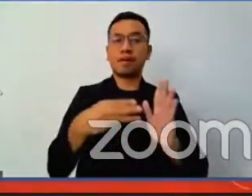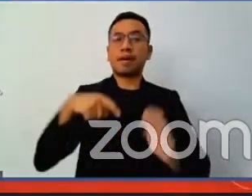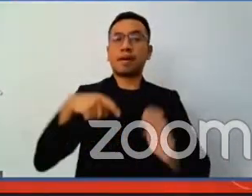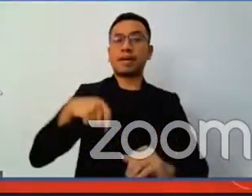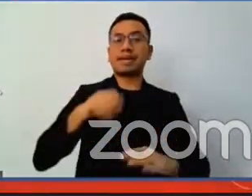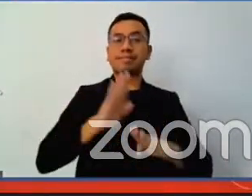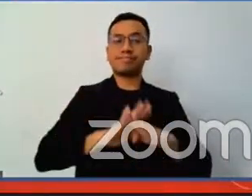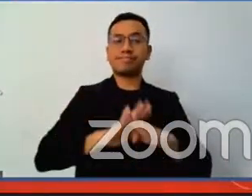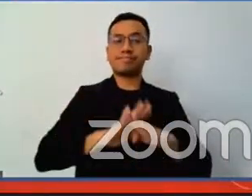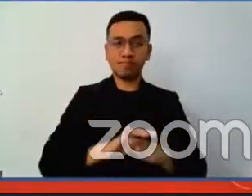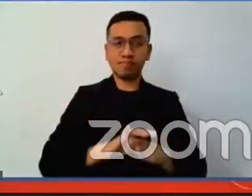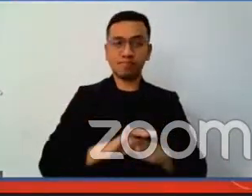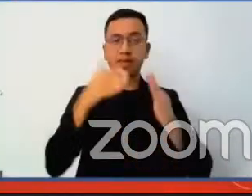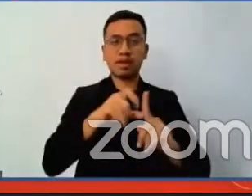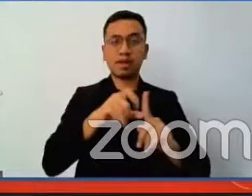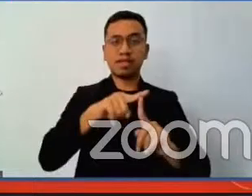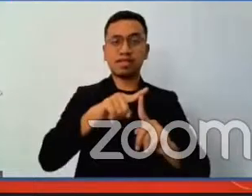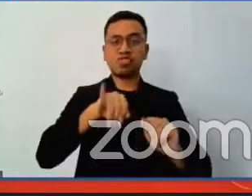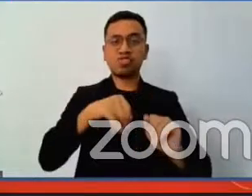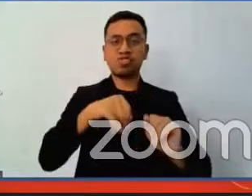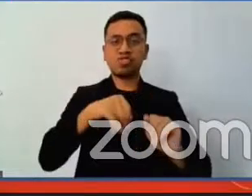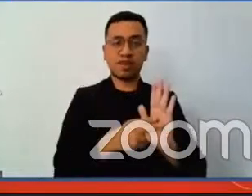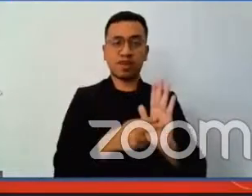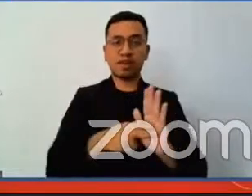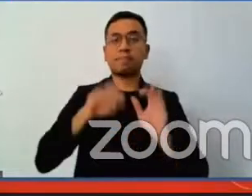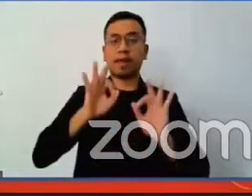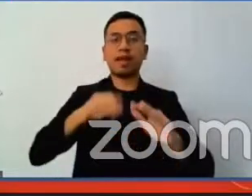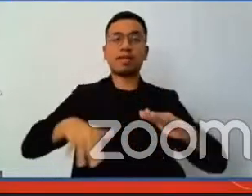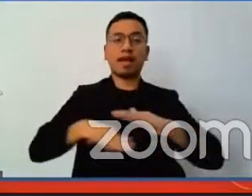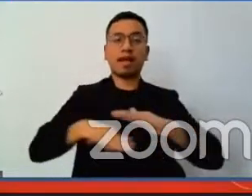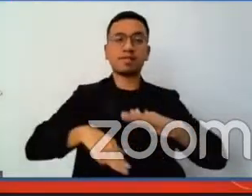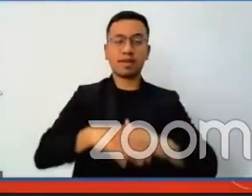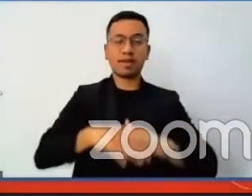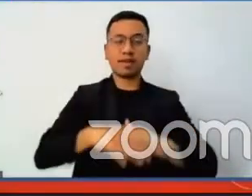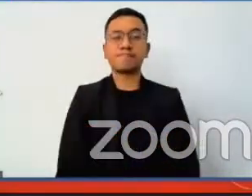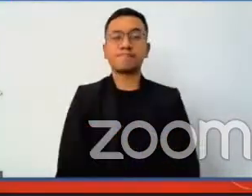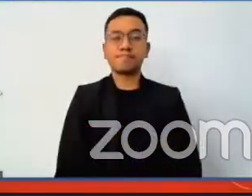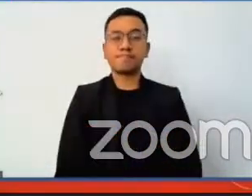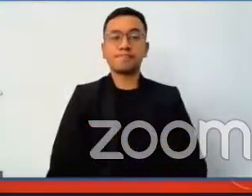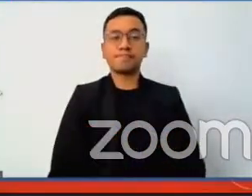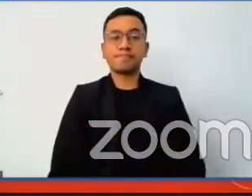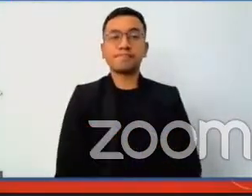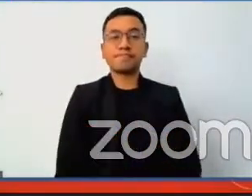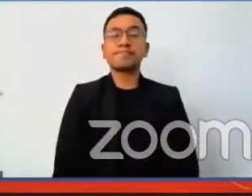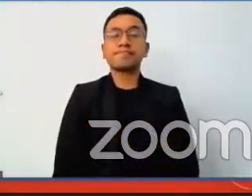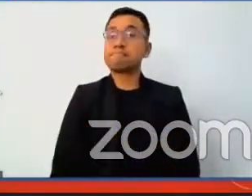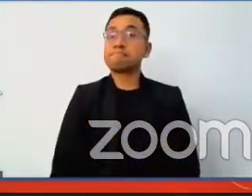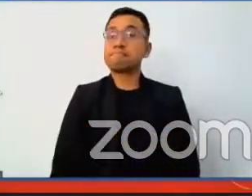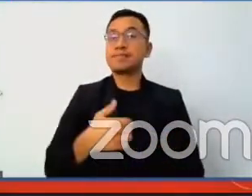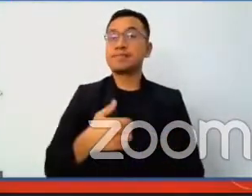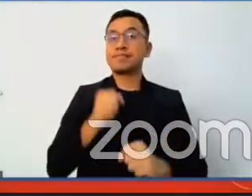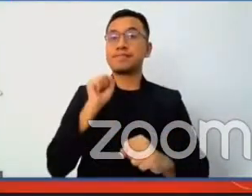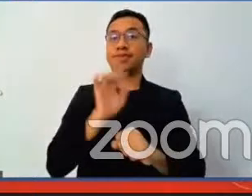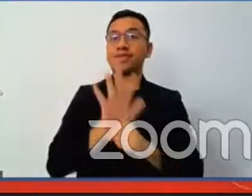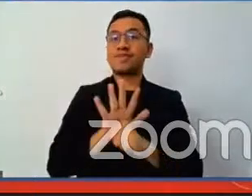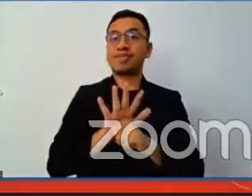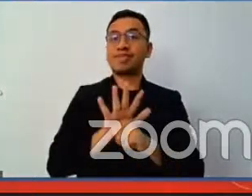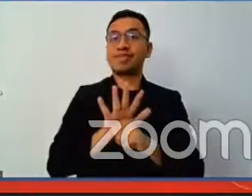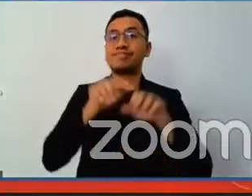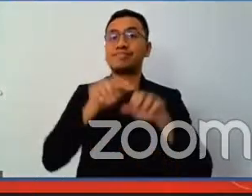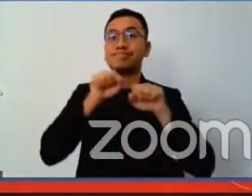Cyberkreasi. Bapak Ibu, sebagaimana kita sama-sama ketahui, situasi penyebaran virus COVID-19 yang